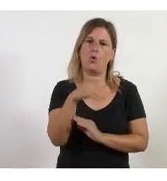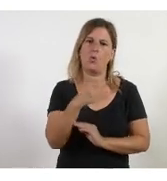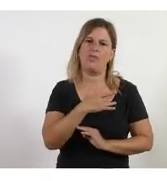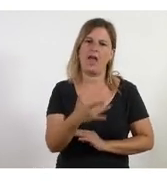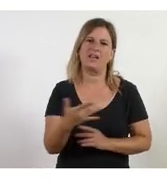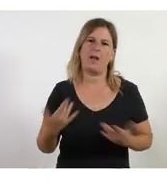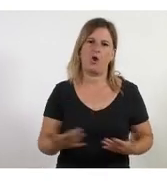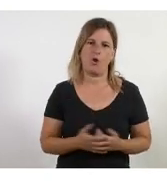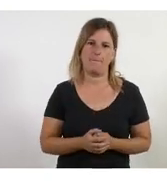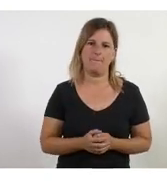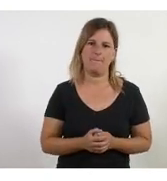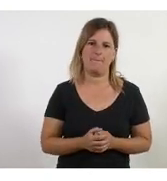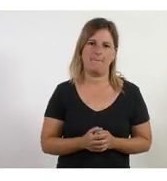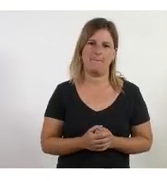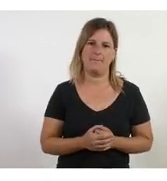l'ànima?